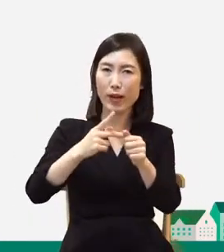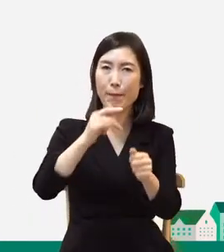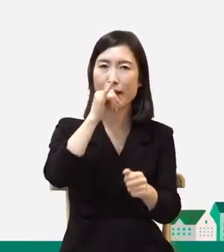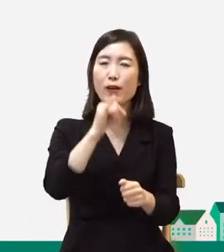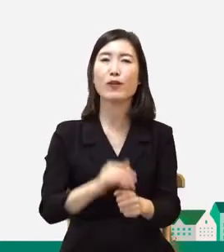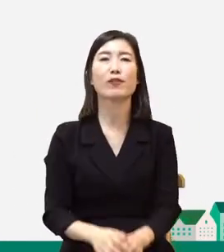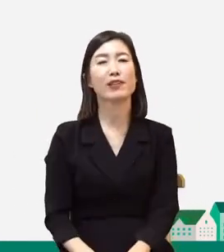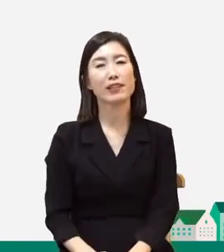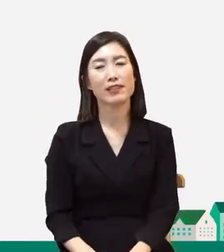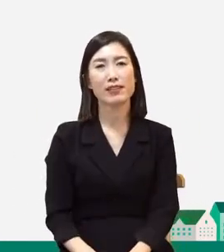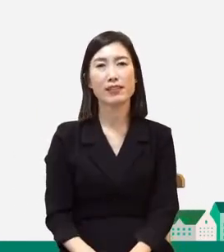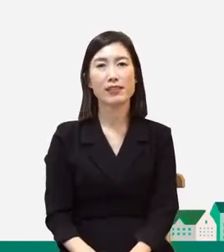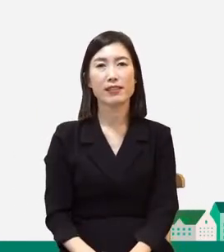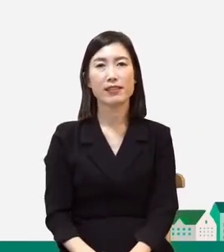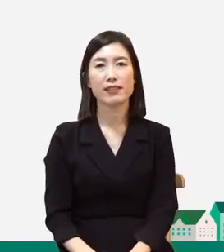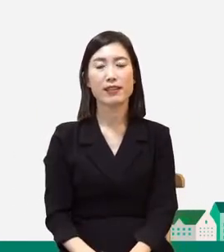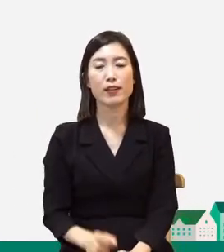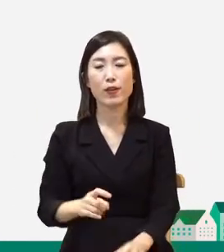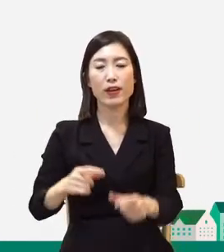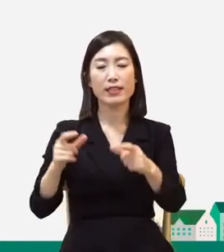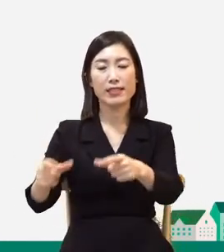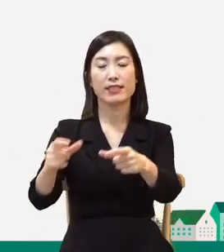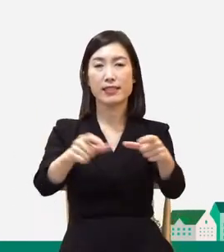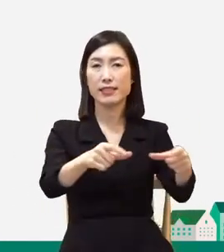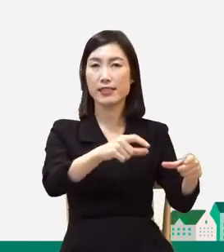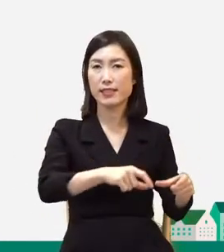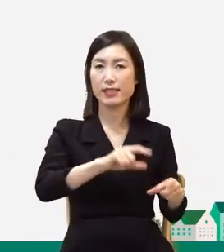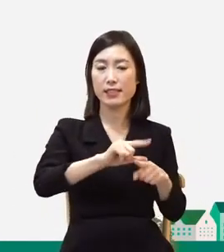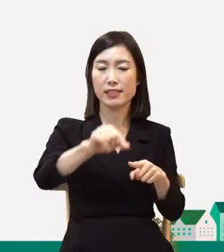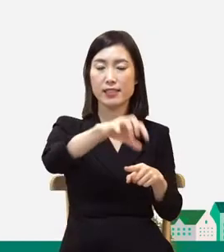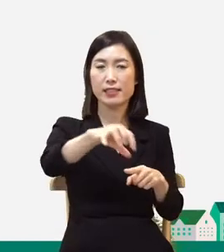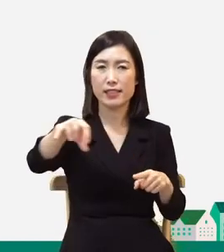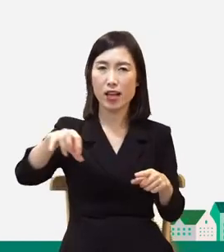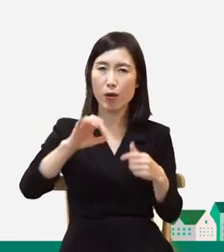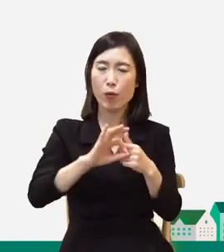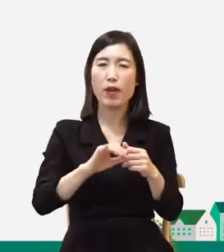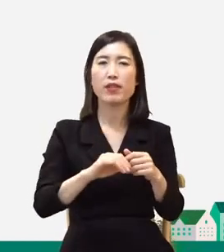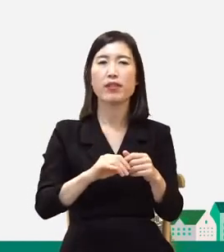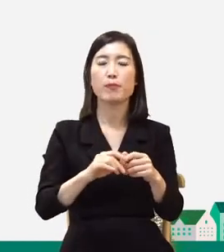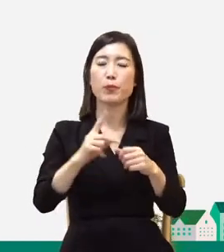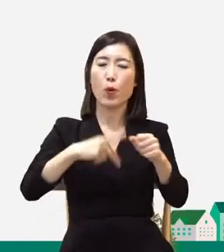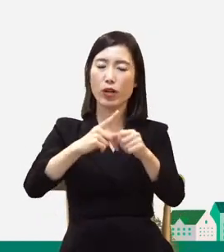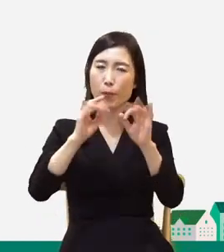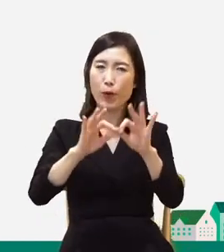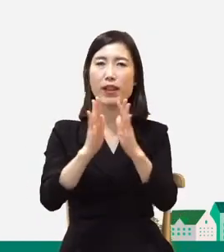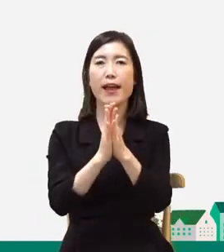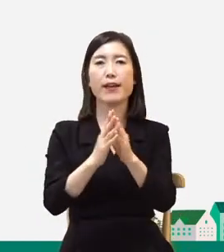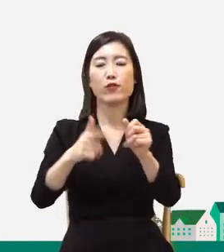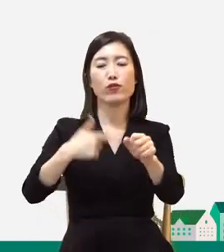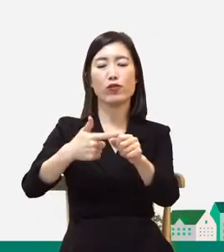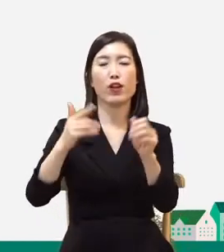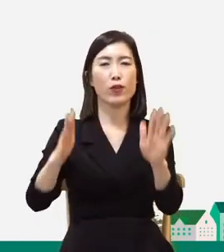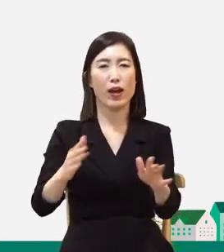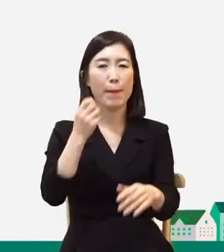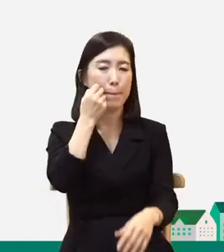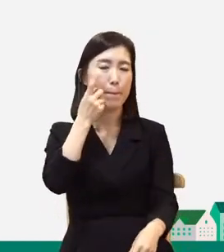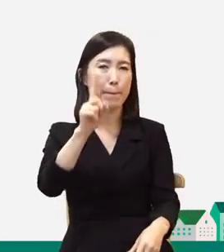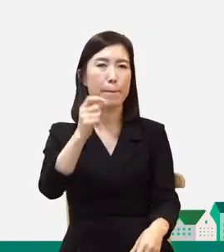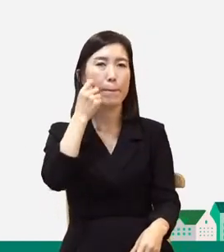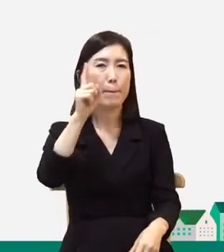같이 진행했습니다. 그리고 지역별 자조 모임도 지금 6년째 매달 진행하고